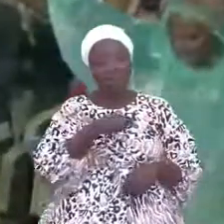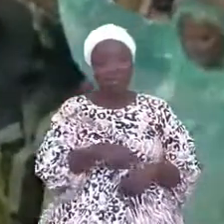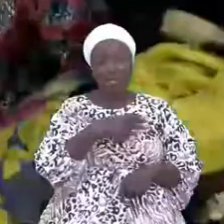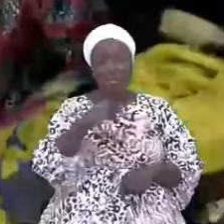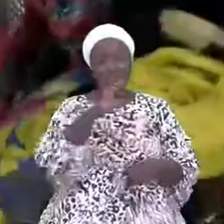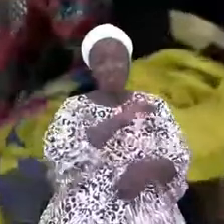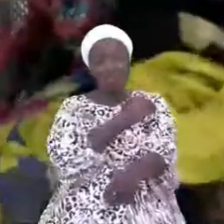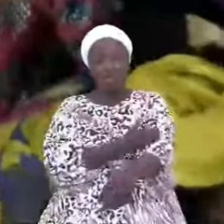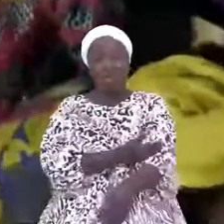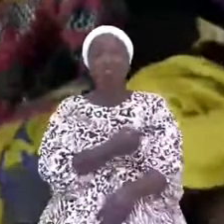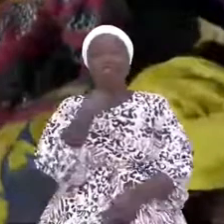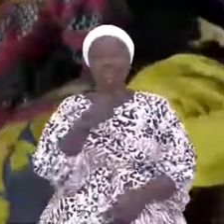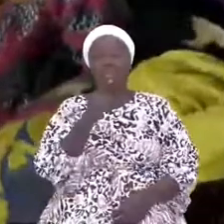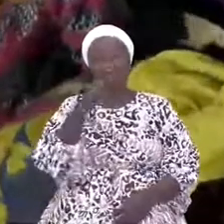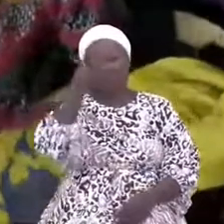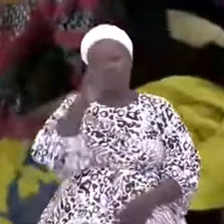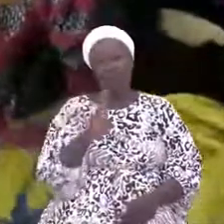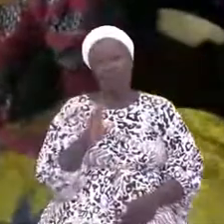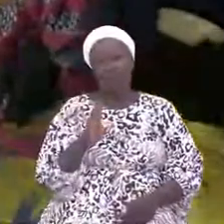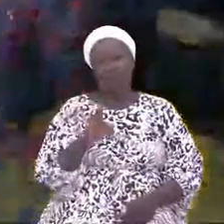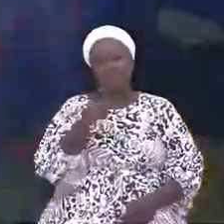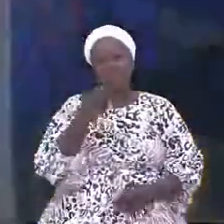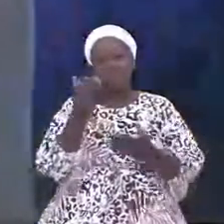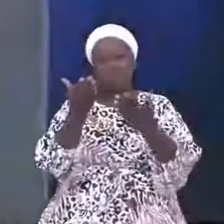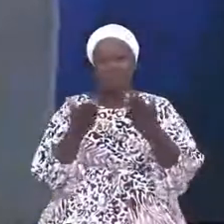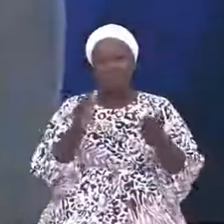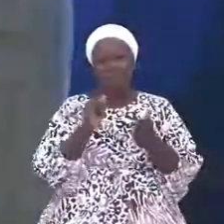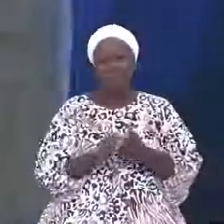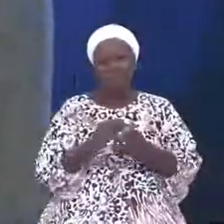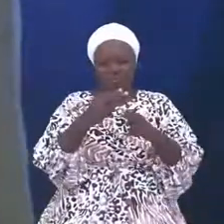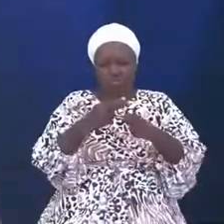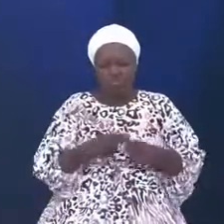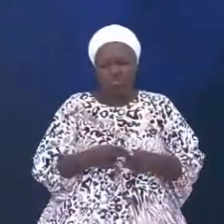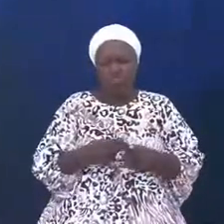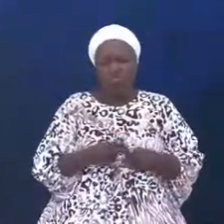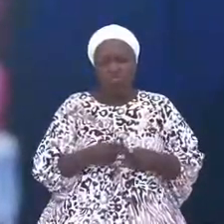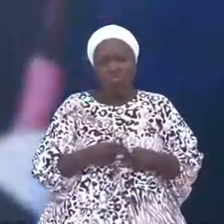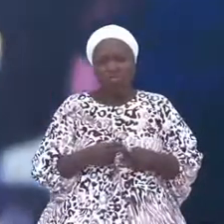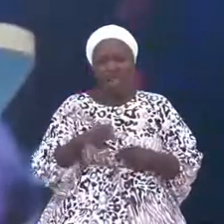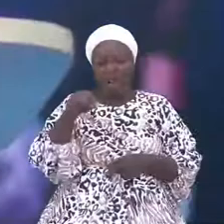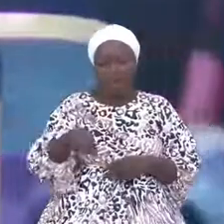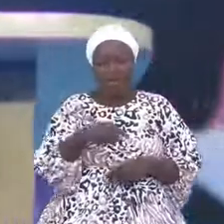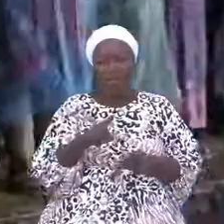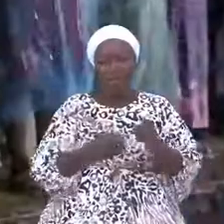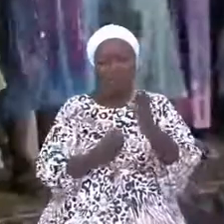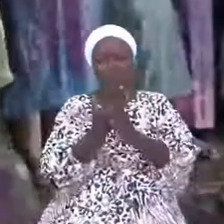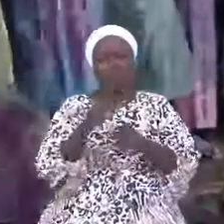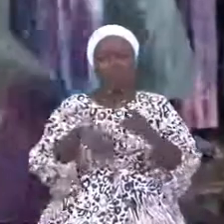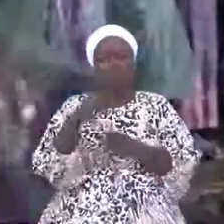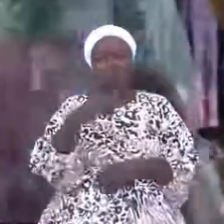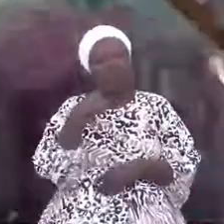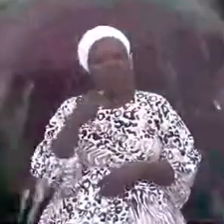ta hanche, pour ta santé, pour tes mains, pour tes pieds? Parle au Seigneur. Tu veux que ce pied